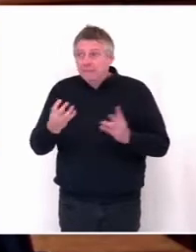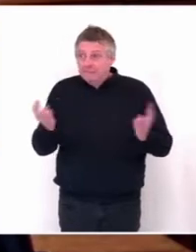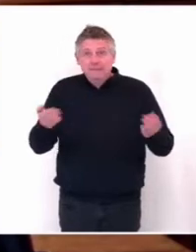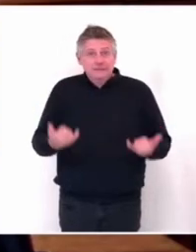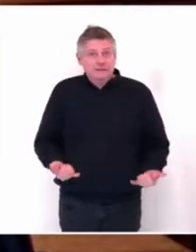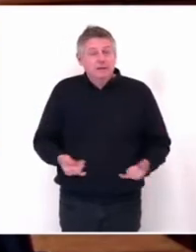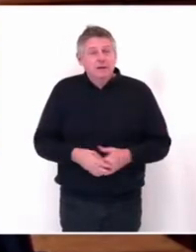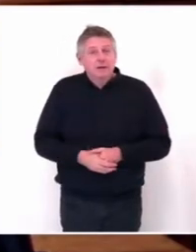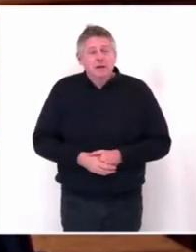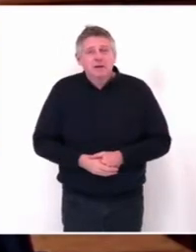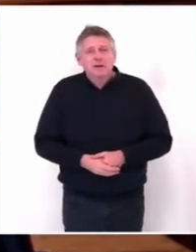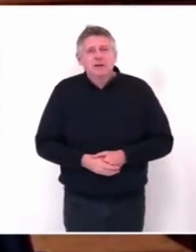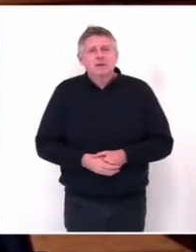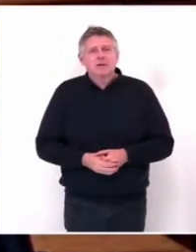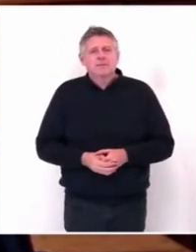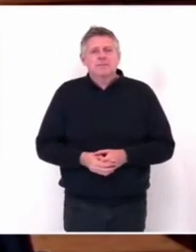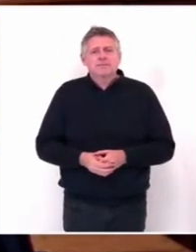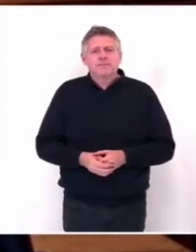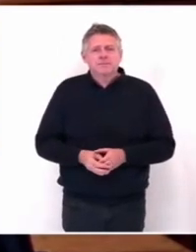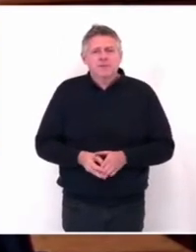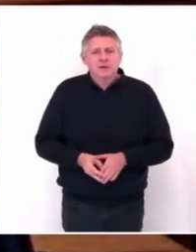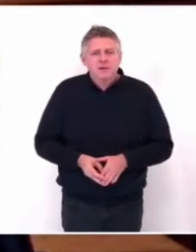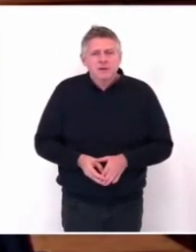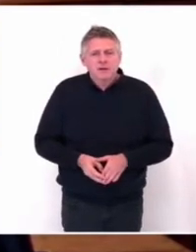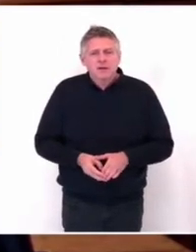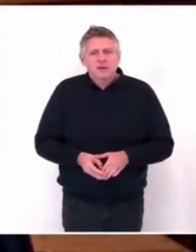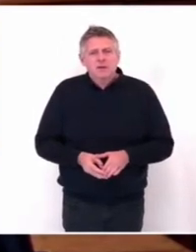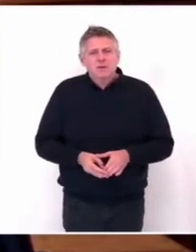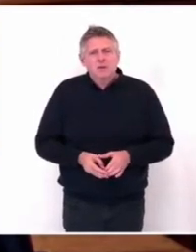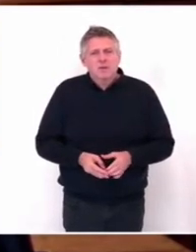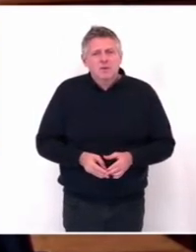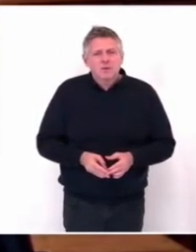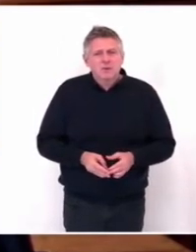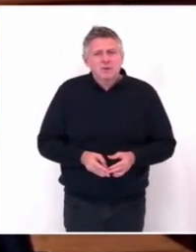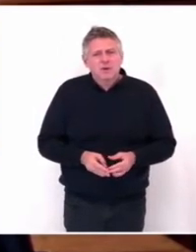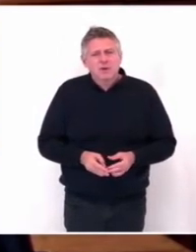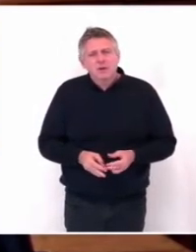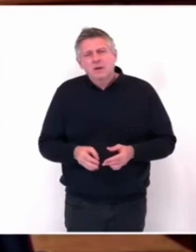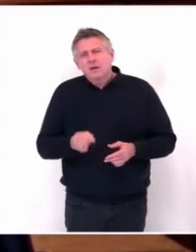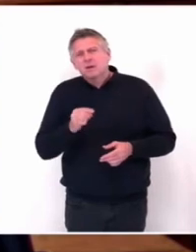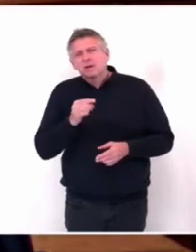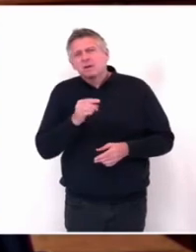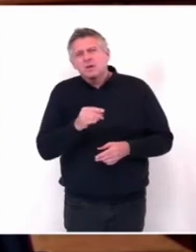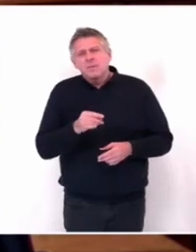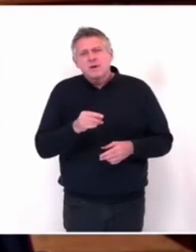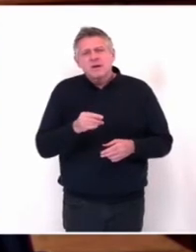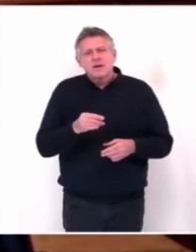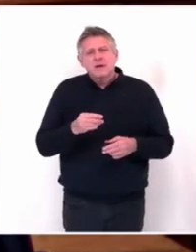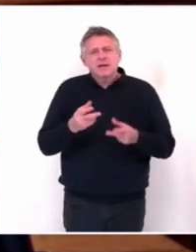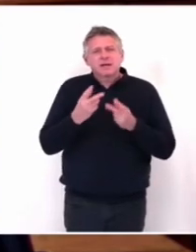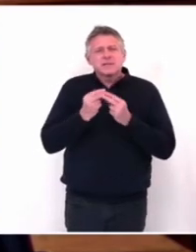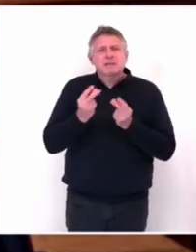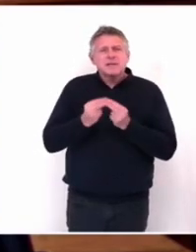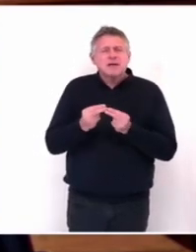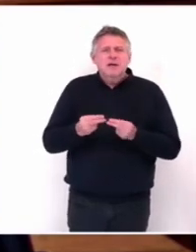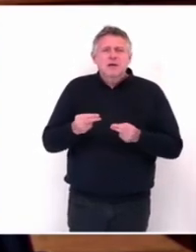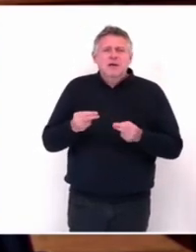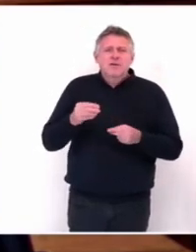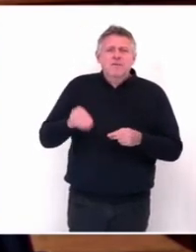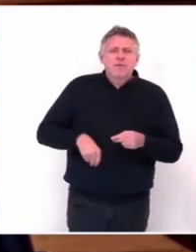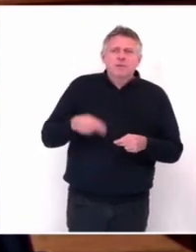sur laquelle je ne vous suivrai pas, c'est cette façon systématique d'expliquer que c'est la faute de l'État ou de la faute des